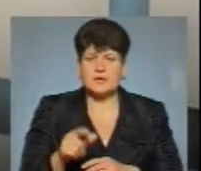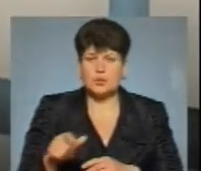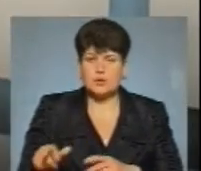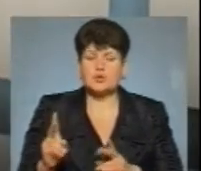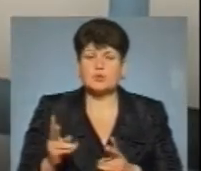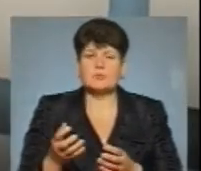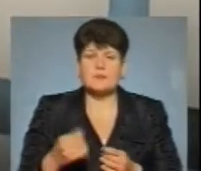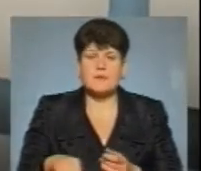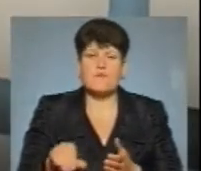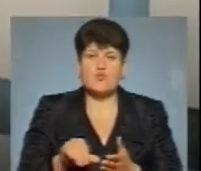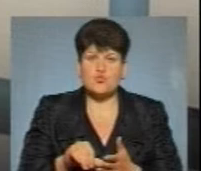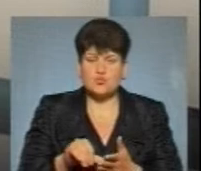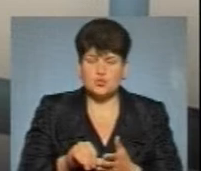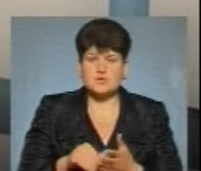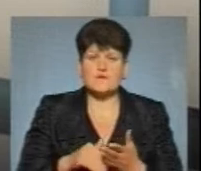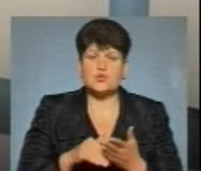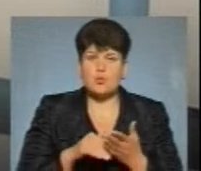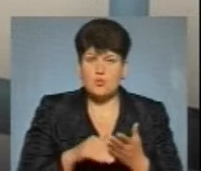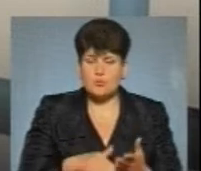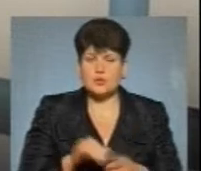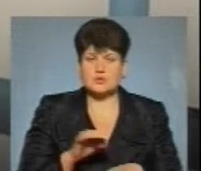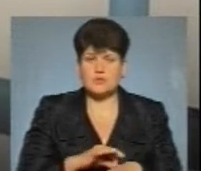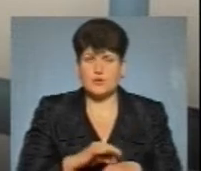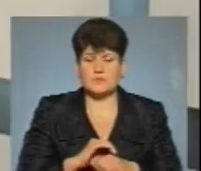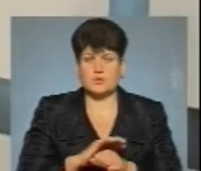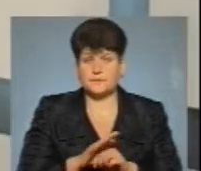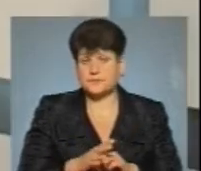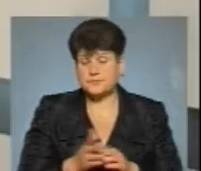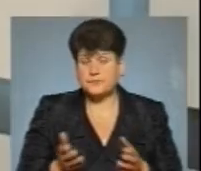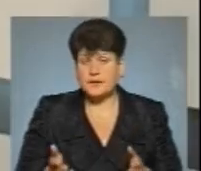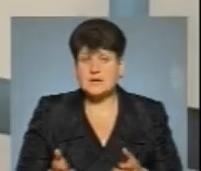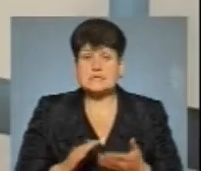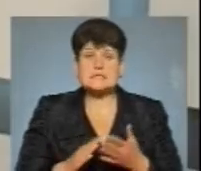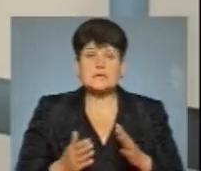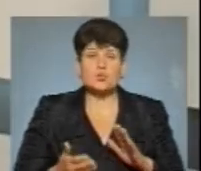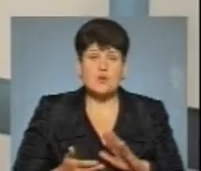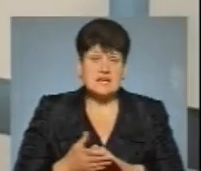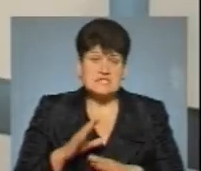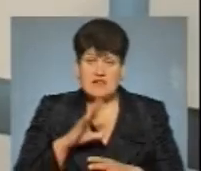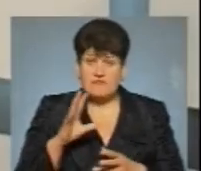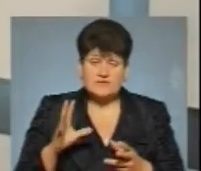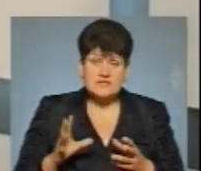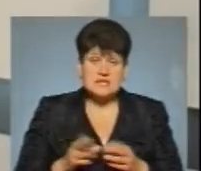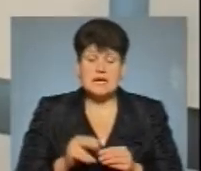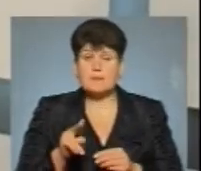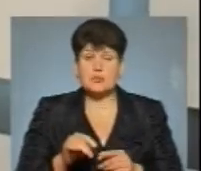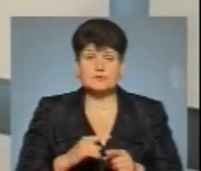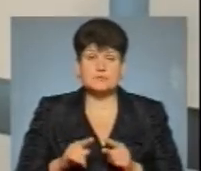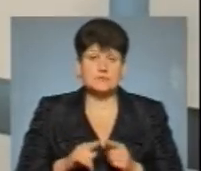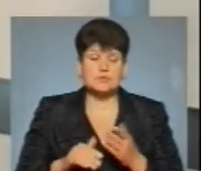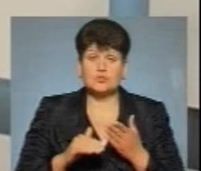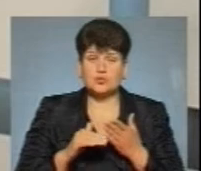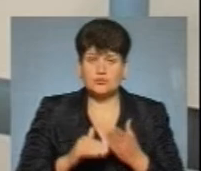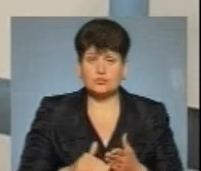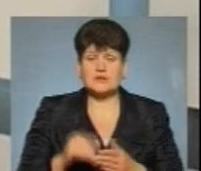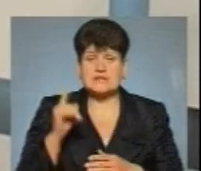приймали участь саме допомозі хворим з COVID-19. Ситуація взагалі якраз по екстреній допомозі